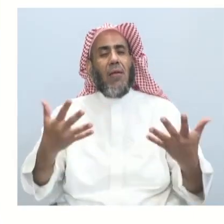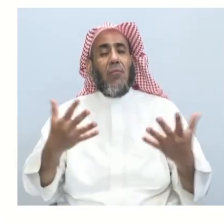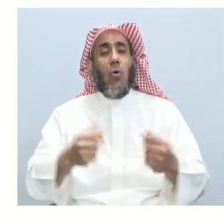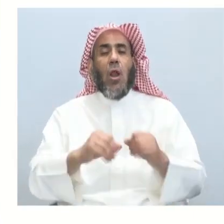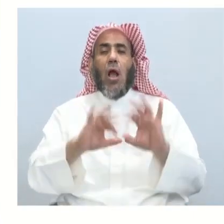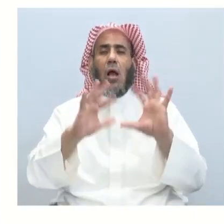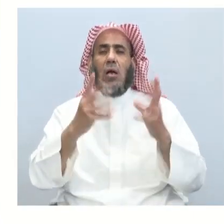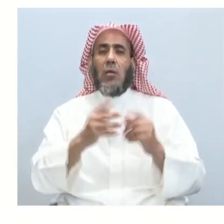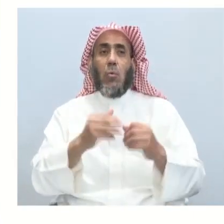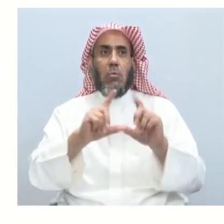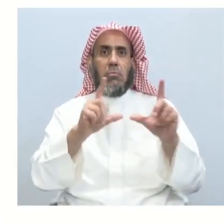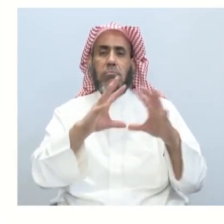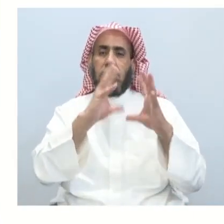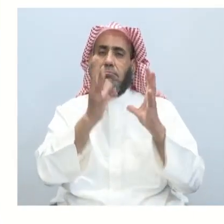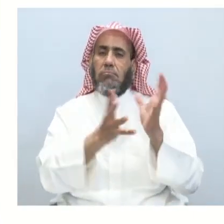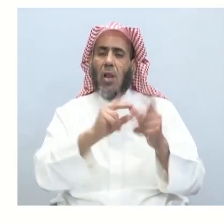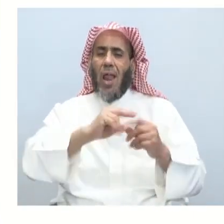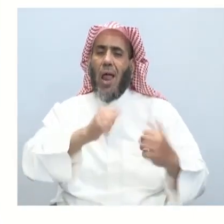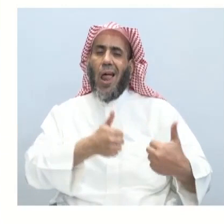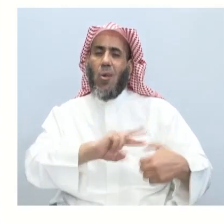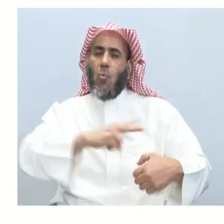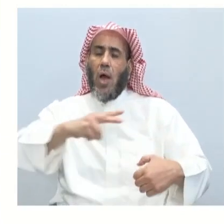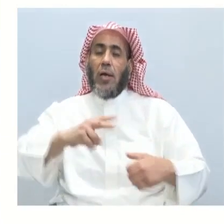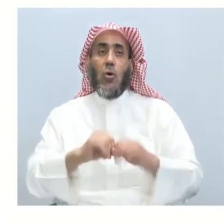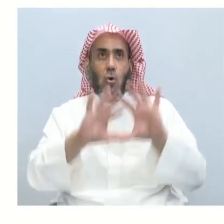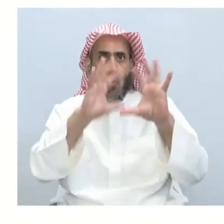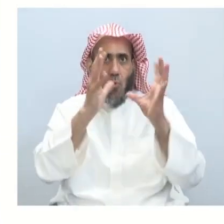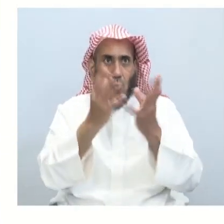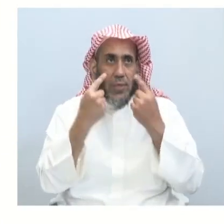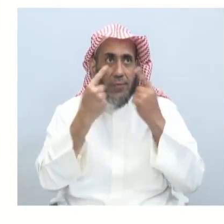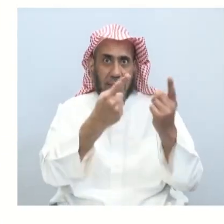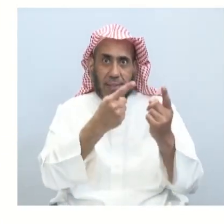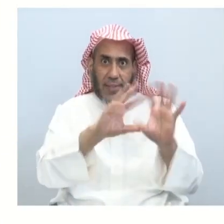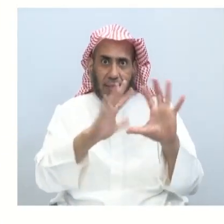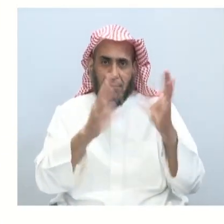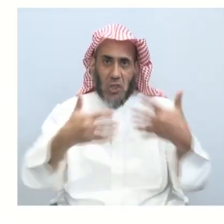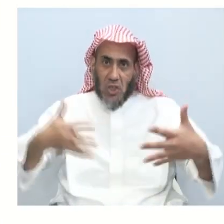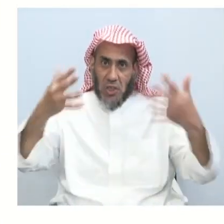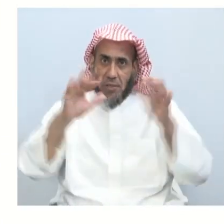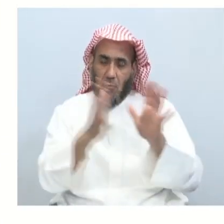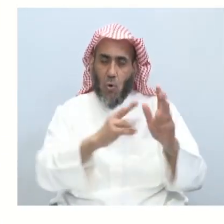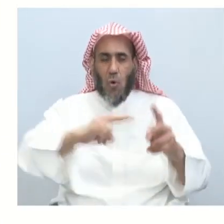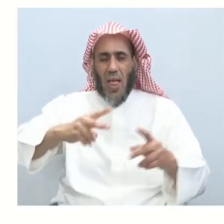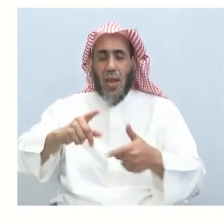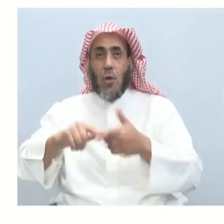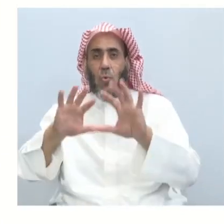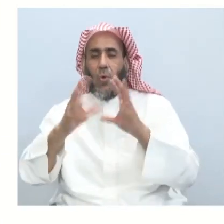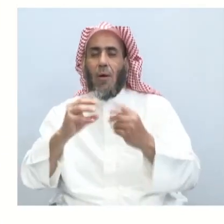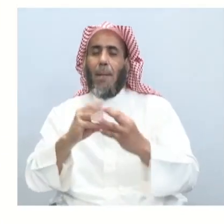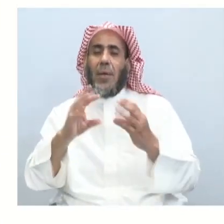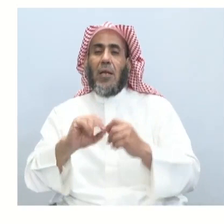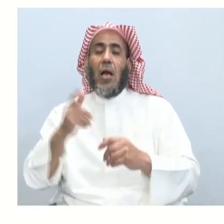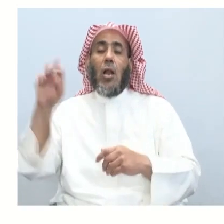وغزل غزل صريح هنا غزل حسي او وصف حسي ووصف كذلك معنوي من الغزل الحسي قول